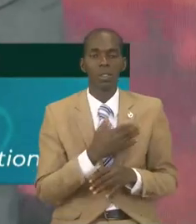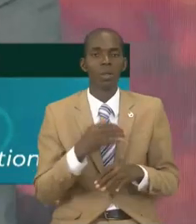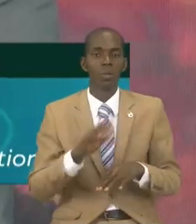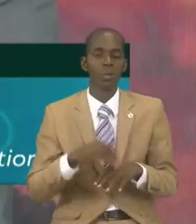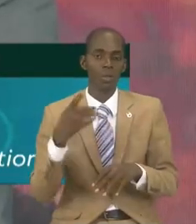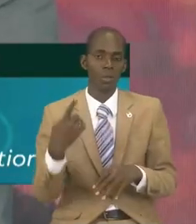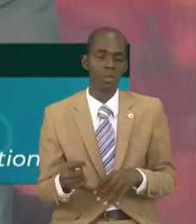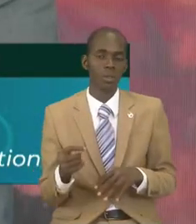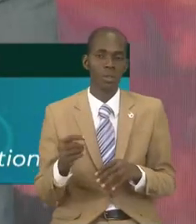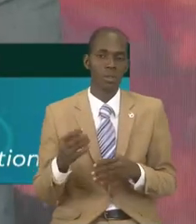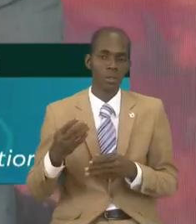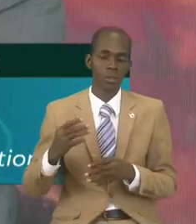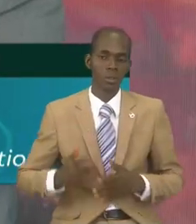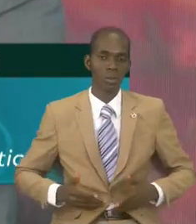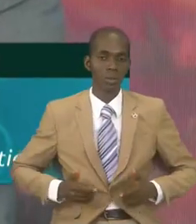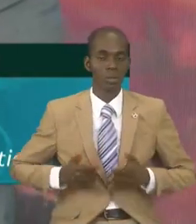Zacharie 12, 10.